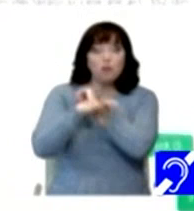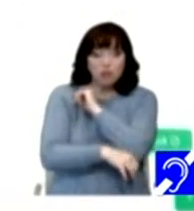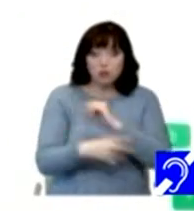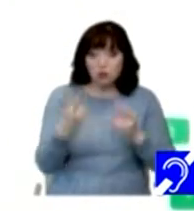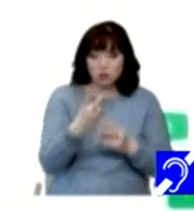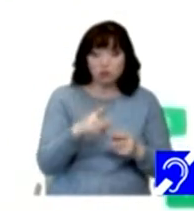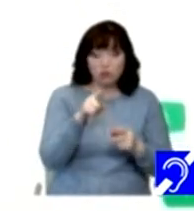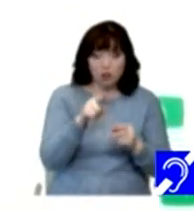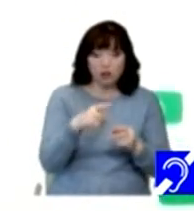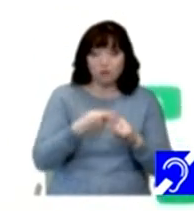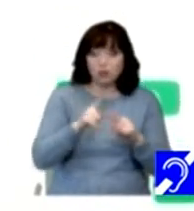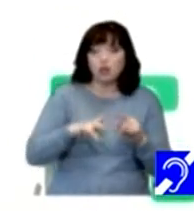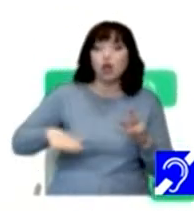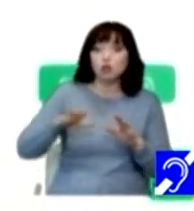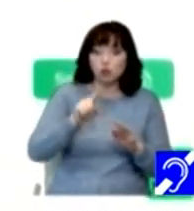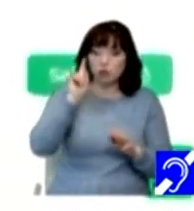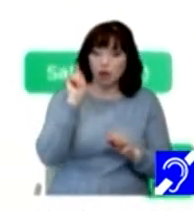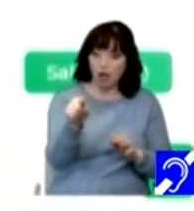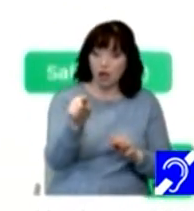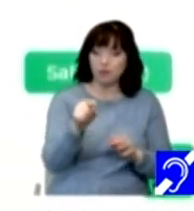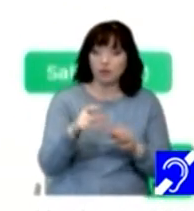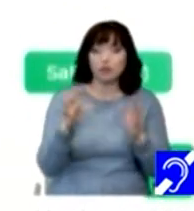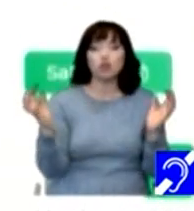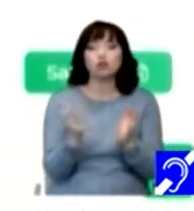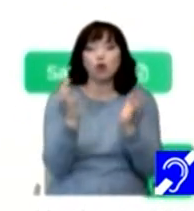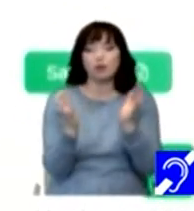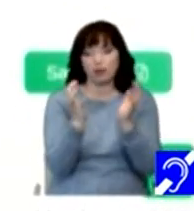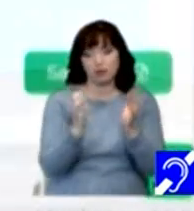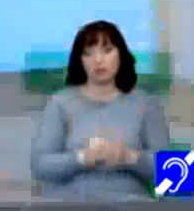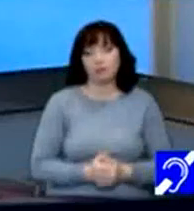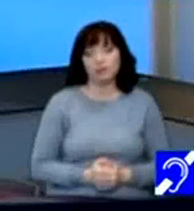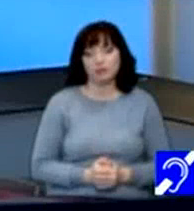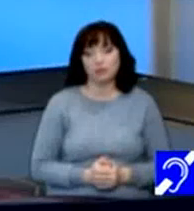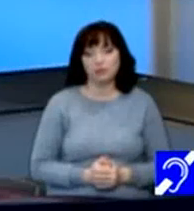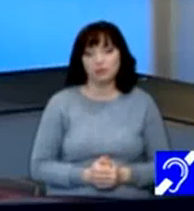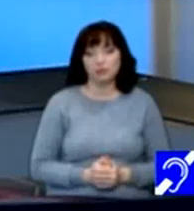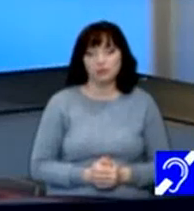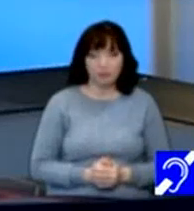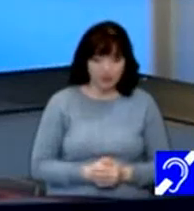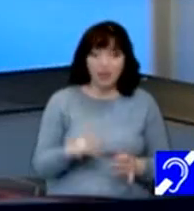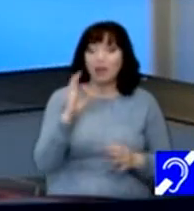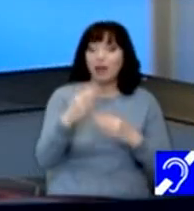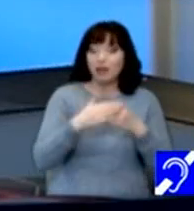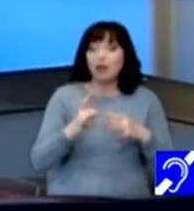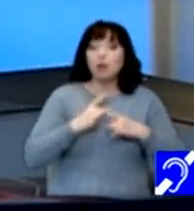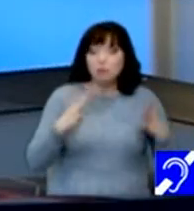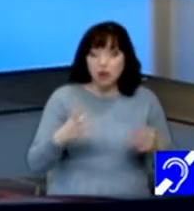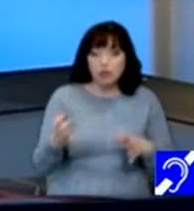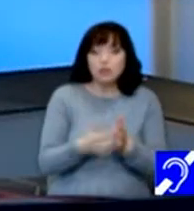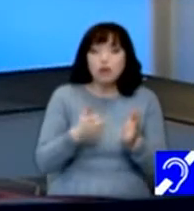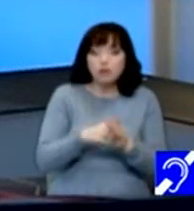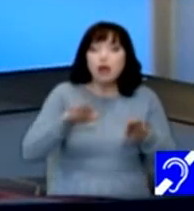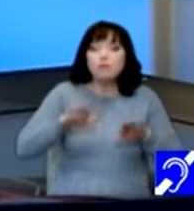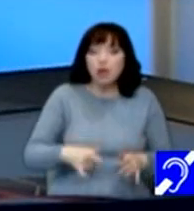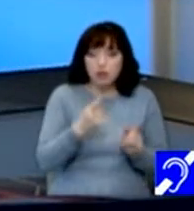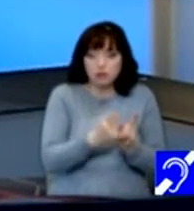lucru, să mergeți în această zonă și să apăsați salvează. De sărbători, problema lipsei de parcări